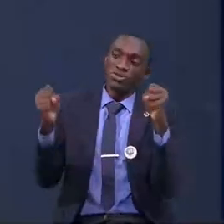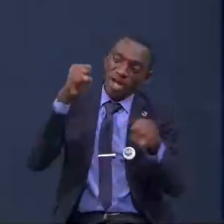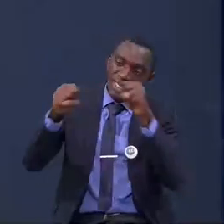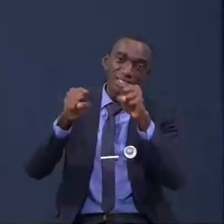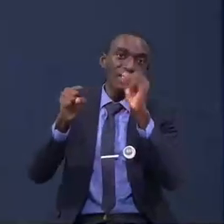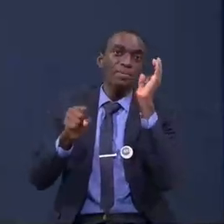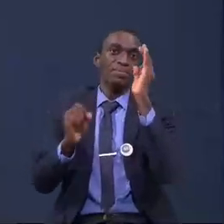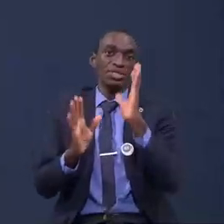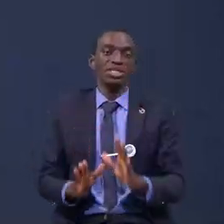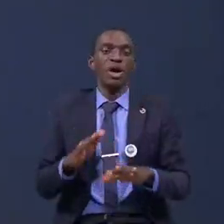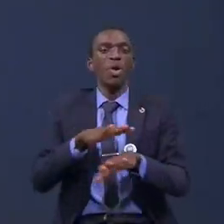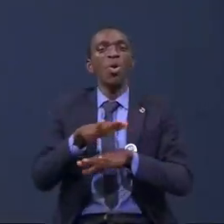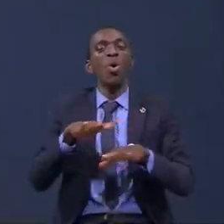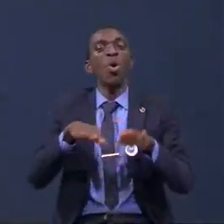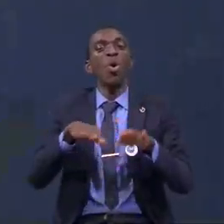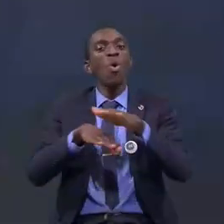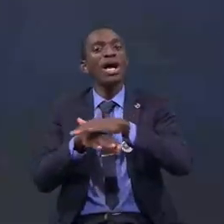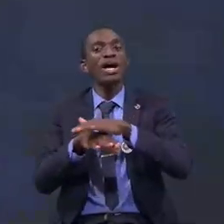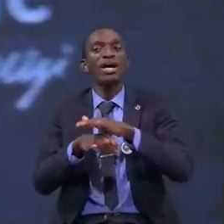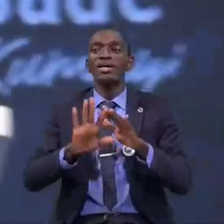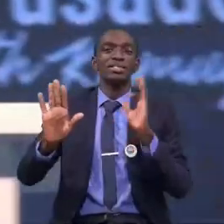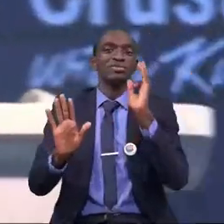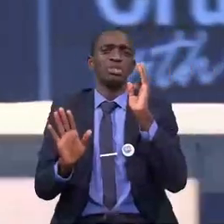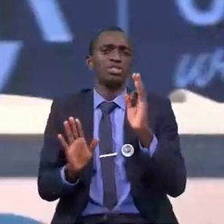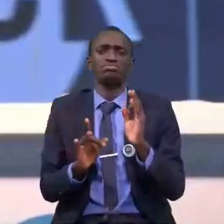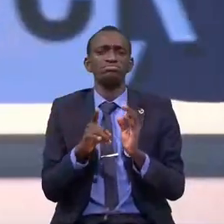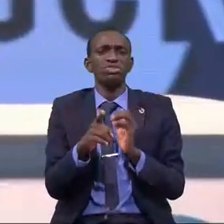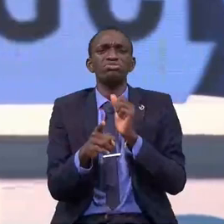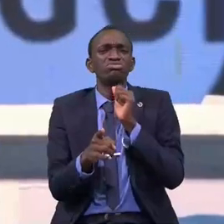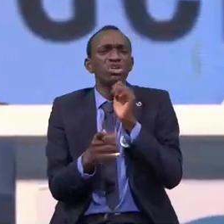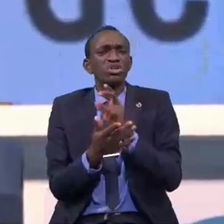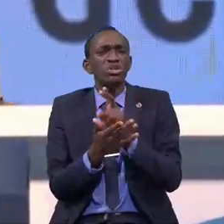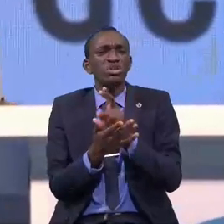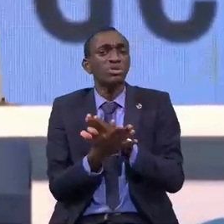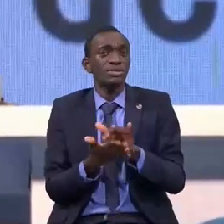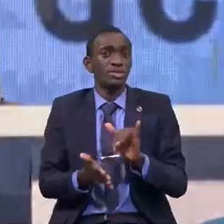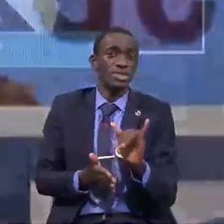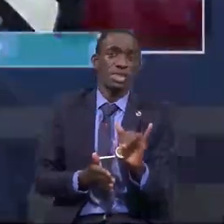Tu te bats même avec le prédicateur pendant qu'il prêche, tu ne recherches pas la paix avec tout le monde.